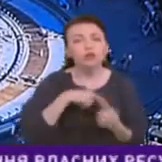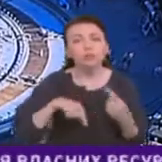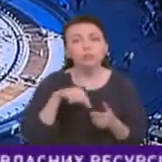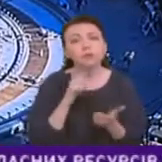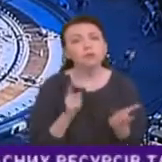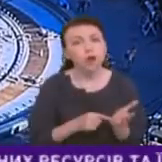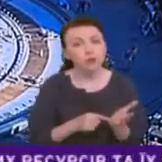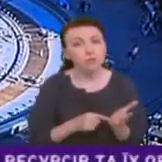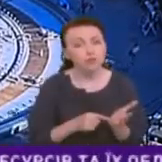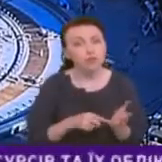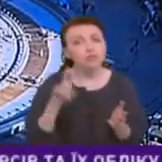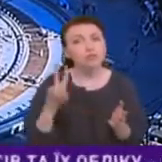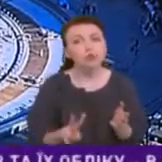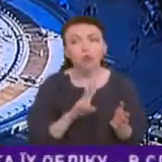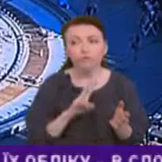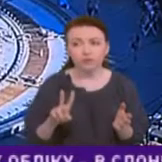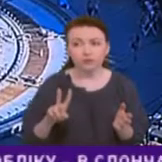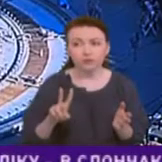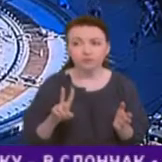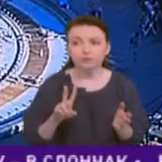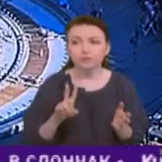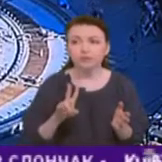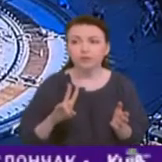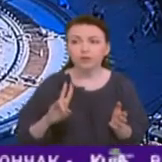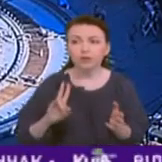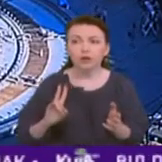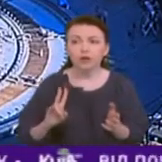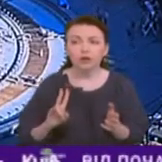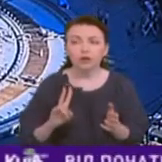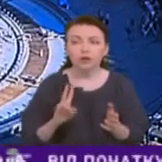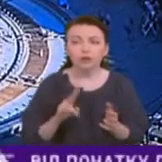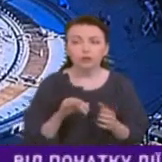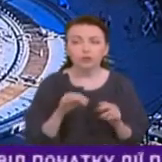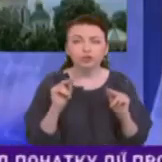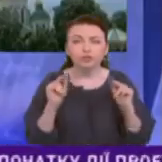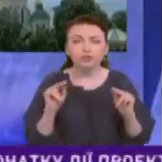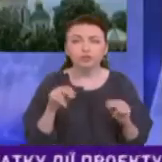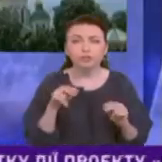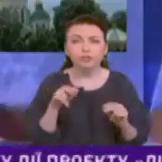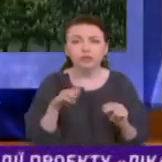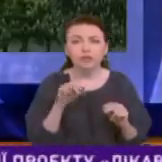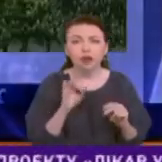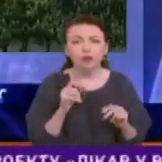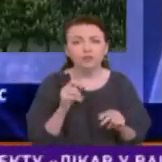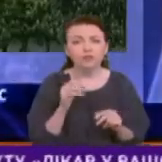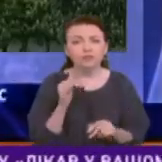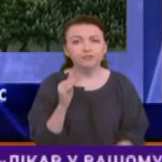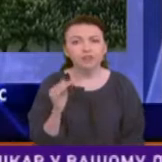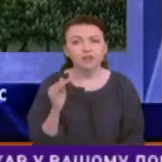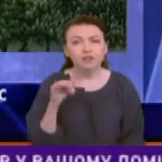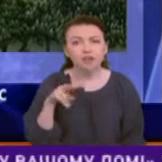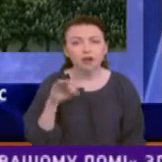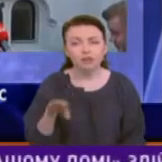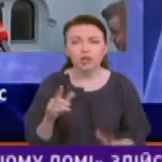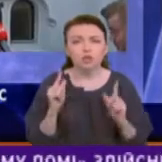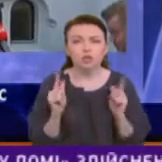питань, в тому числі і церковних. Після того, як почесний патріарх Православної церкви України Філарет заявив про незгоду з діями